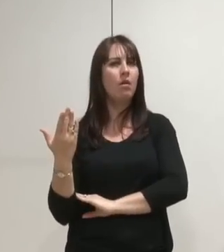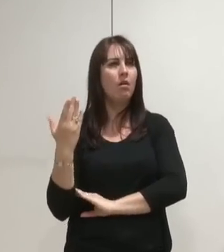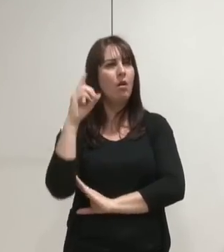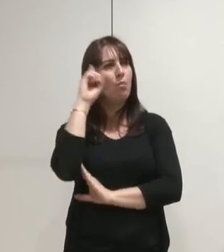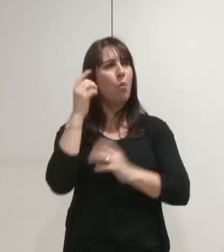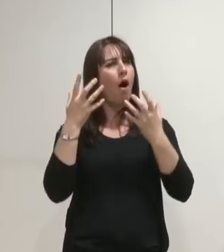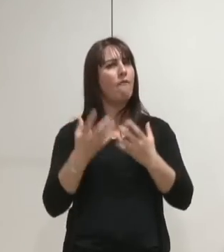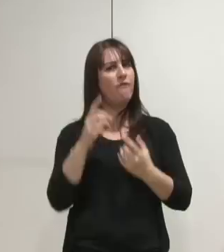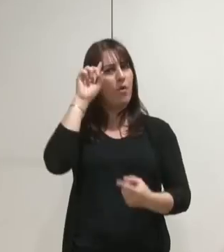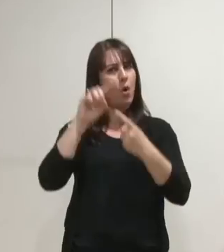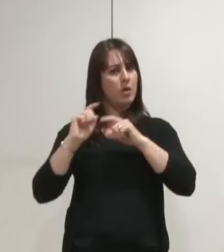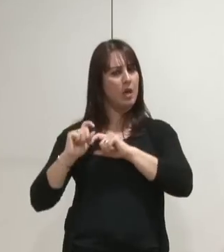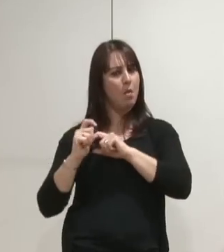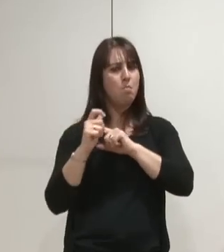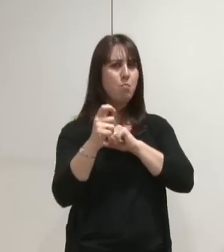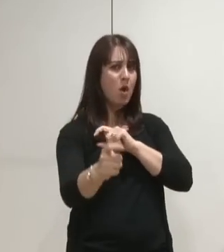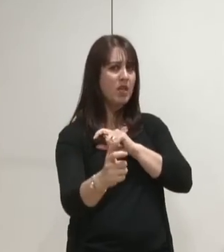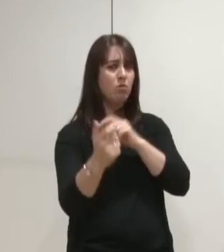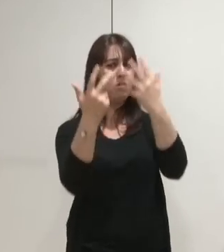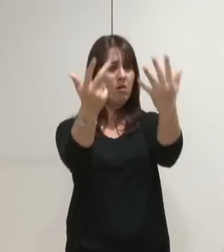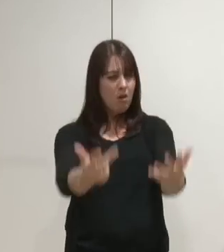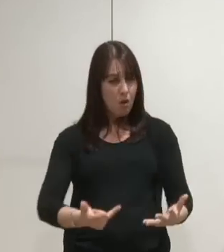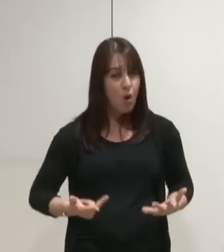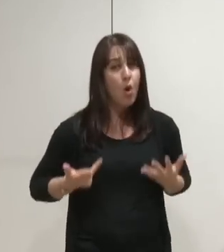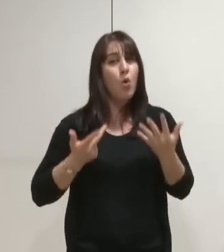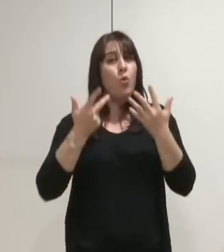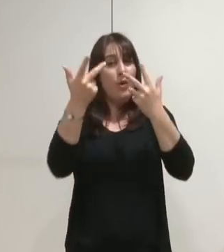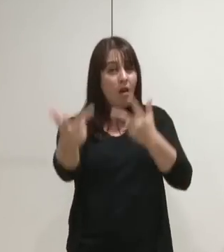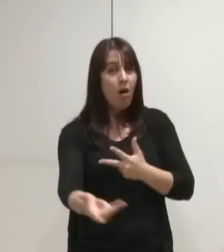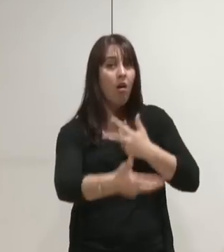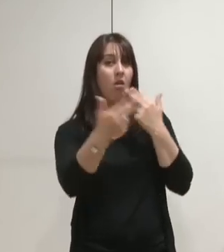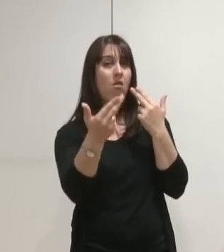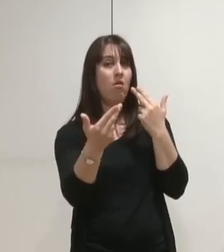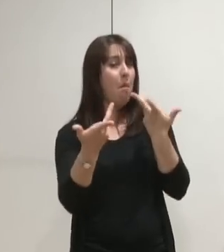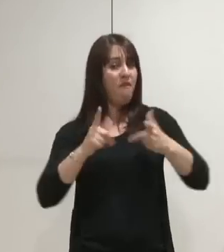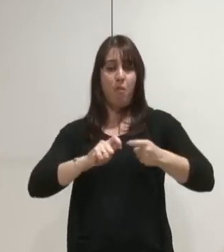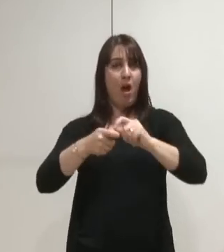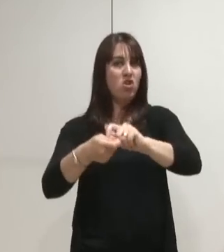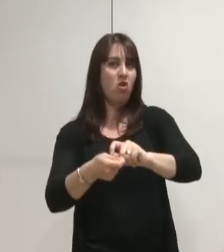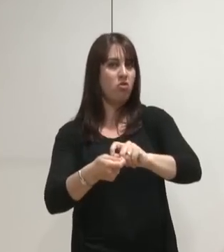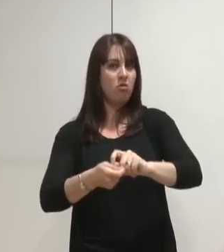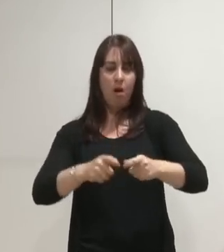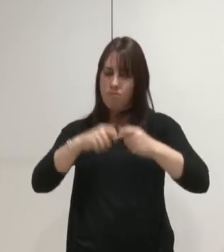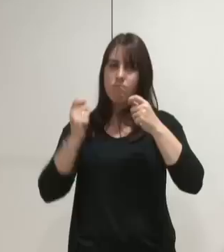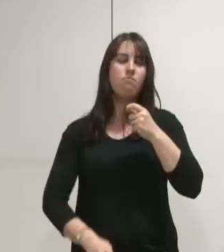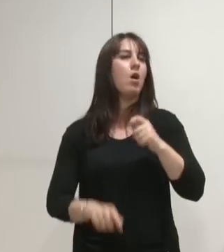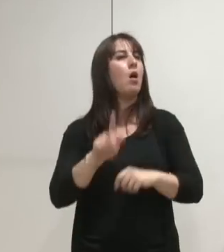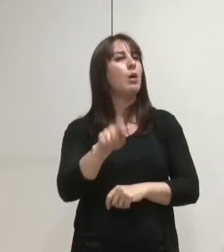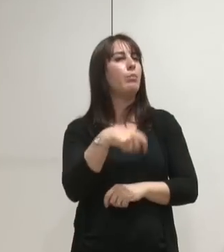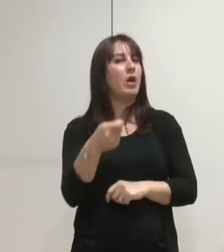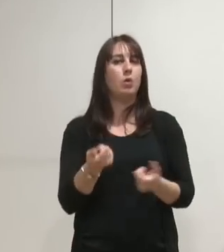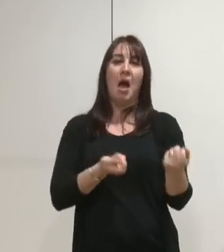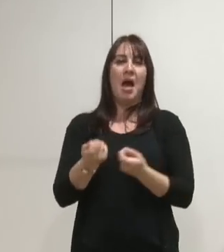ce processus qui doit durer 8 ans irréversible en montant en puissance la